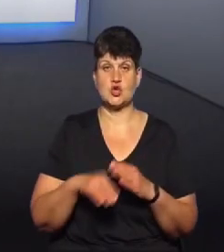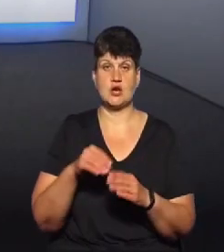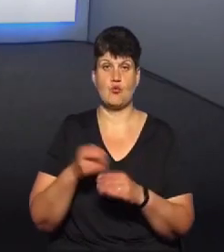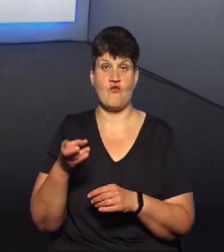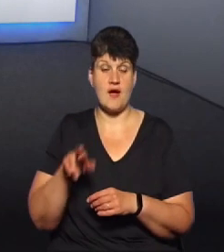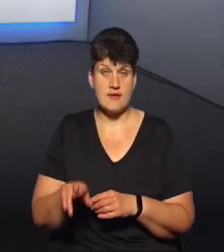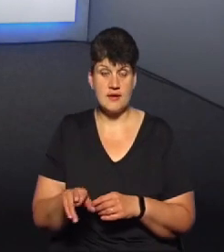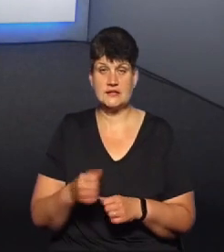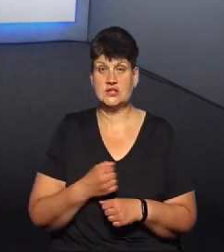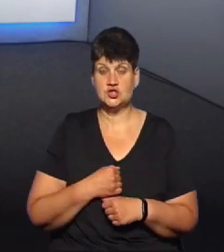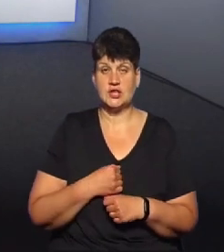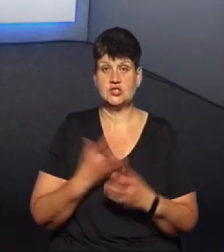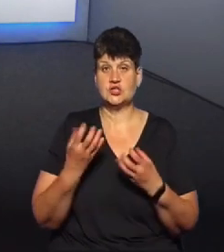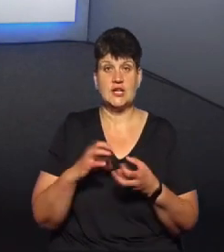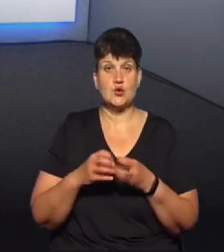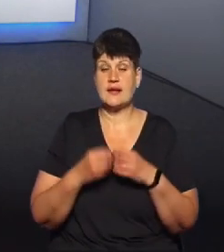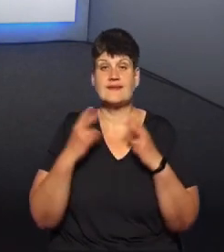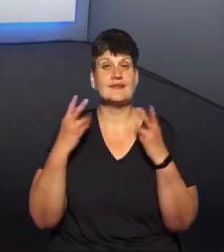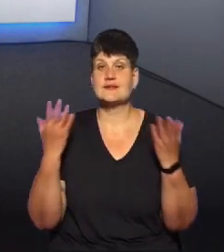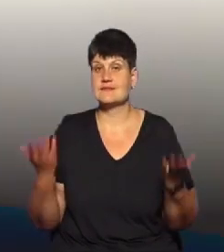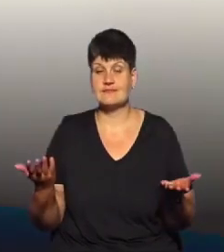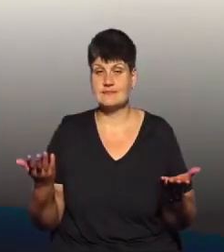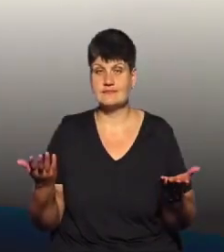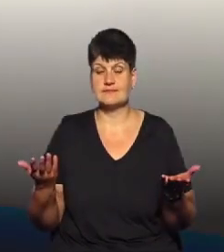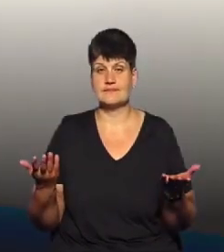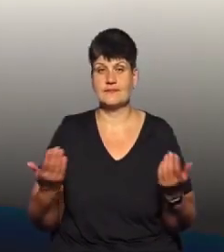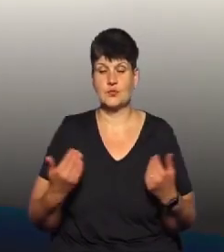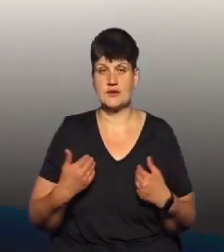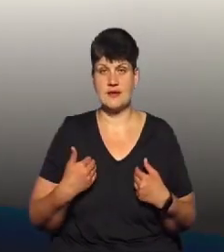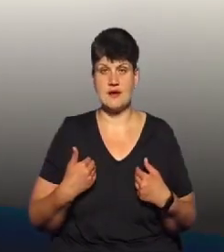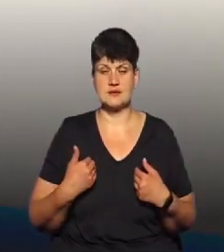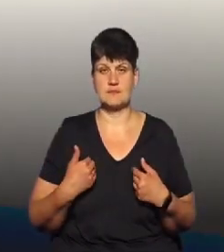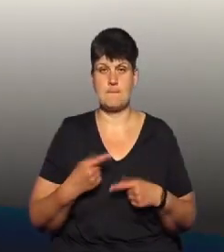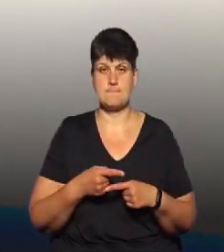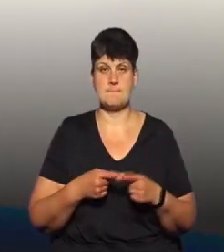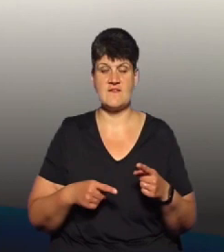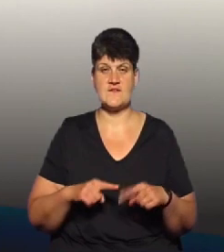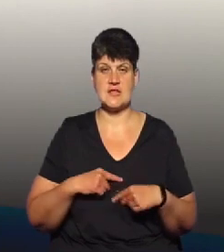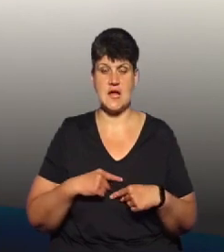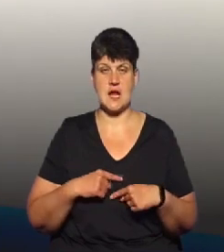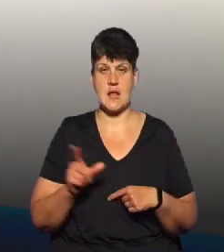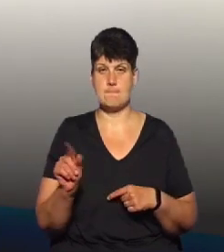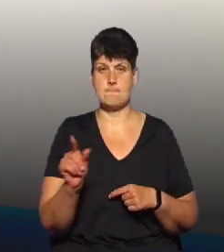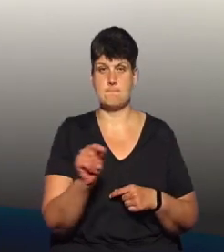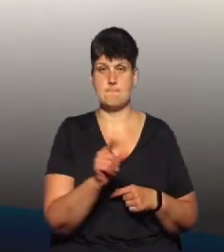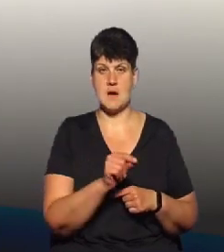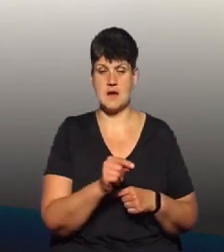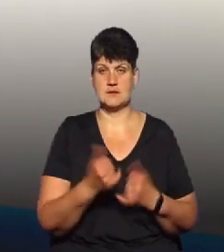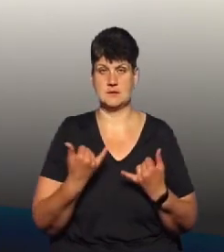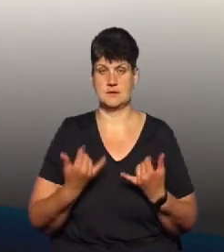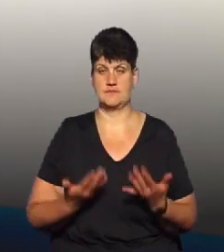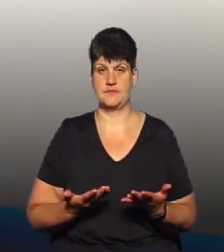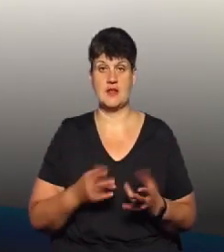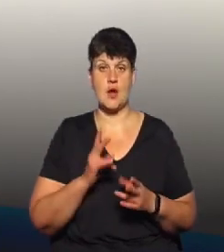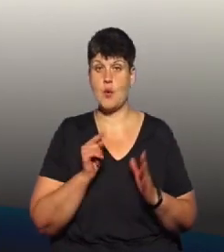жаль, ще результатів не знаю. І ми, нас півфінальні пари зараз, і на кого ми вийшли, не